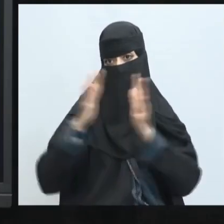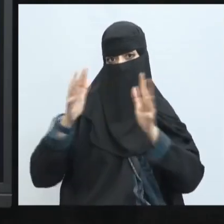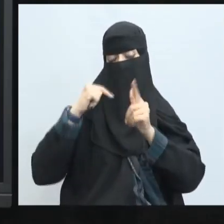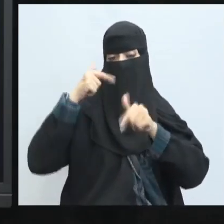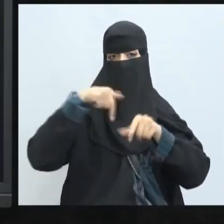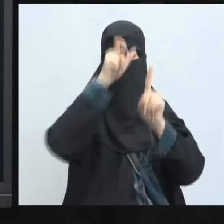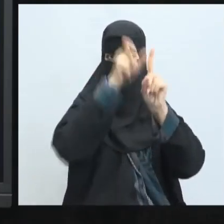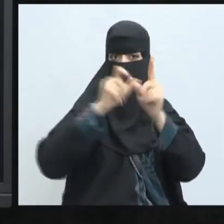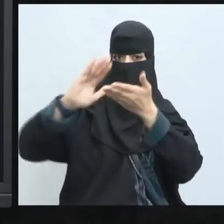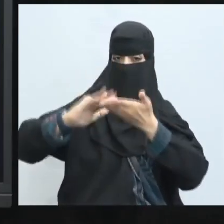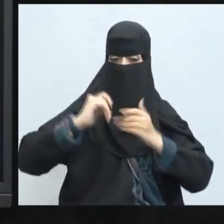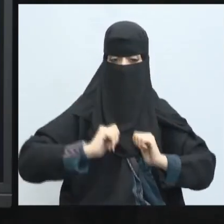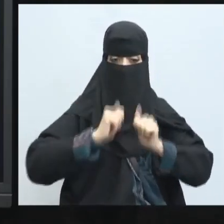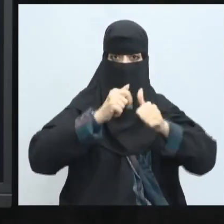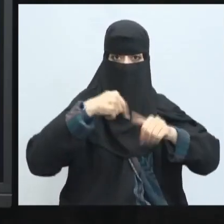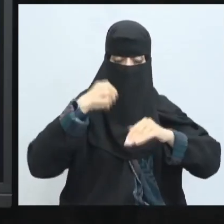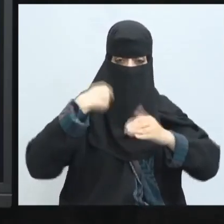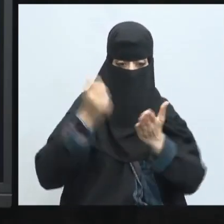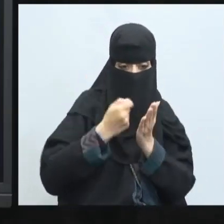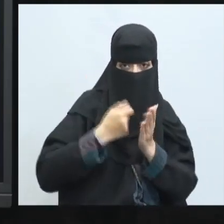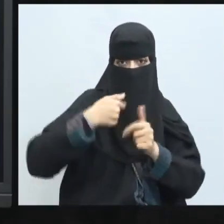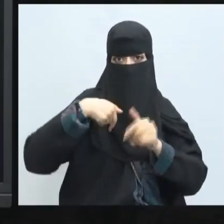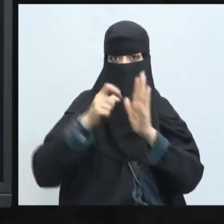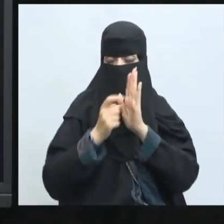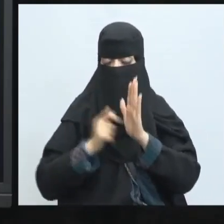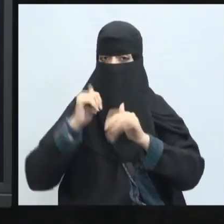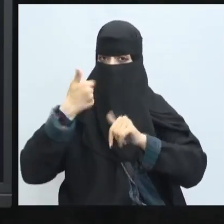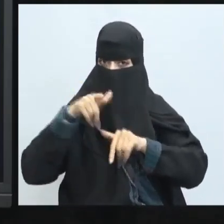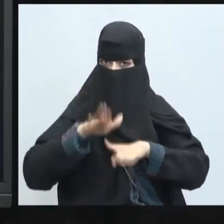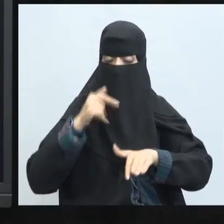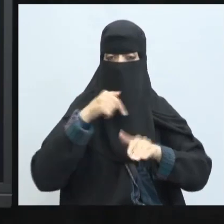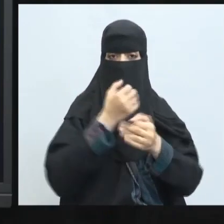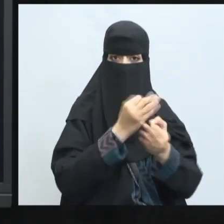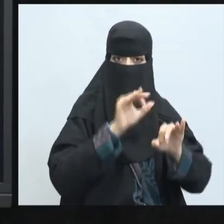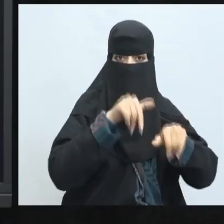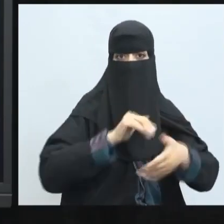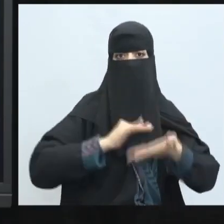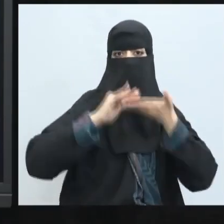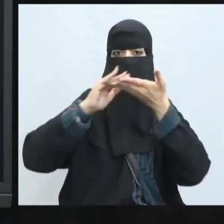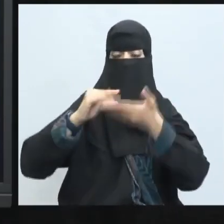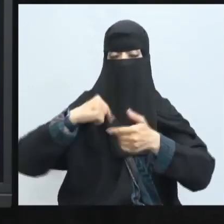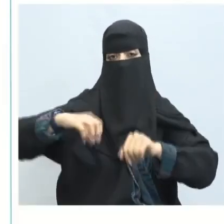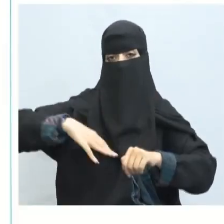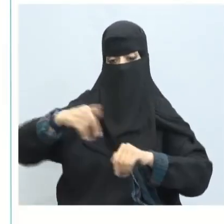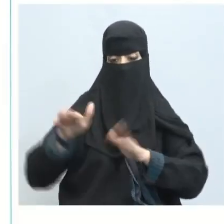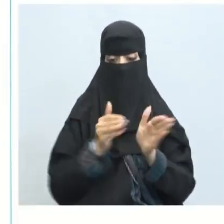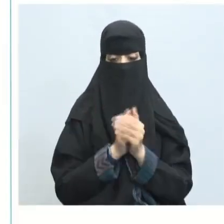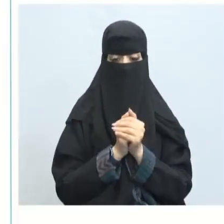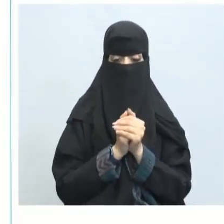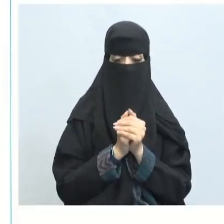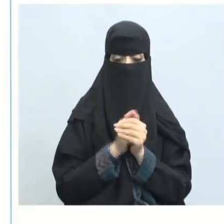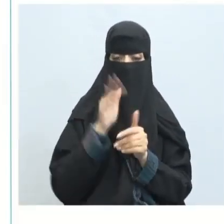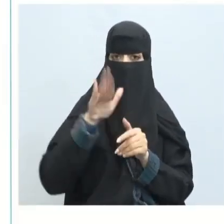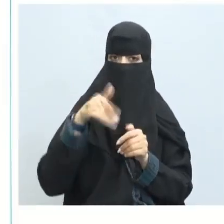تنظيمها الخطابات كتابتها وبالتالي يكون هو الساعد الايمن الذي يساعد المدير على تحقيق هذه الاهداف بعد